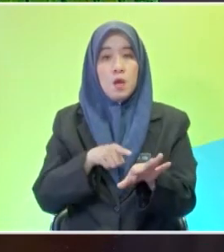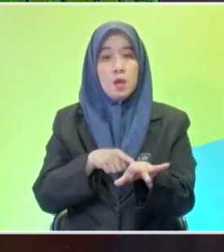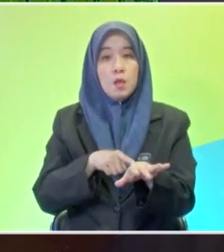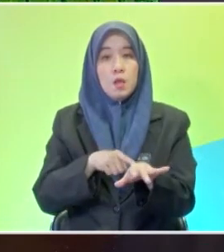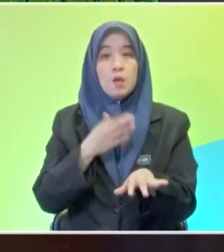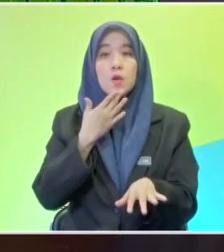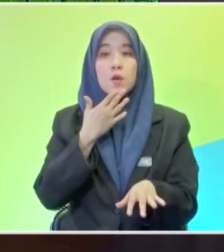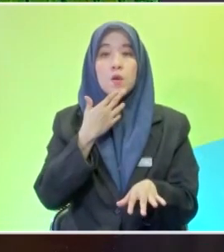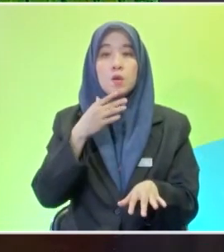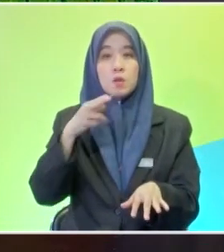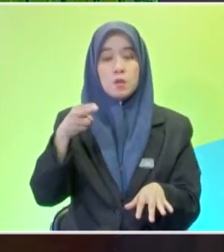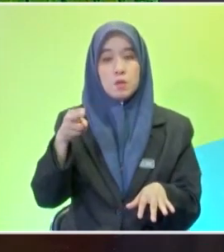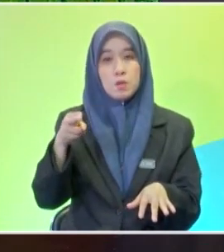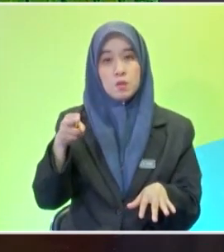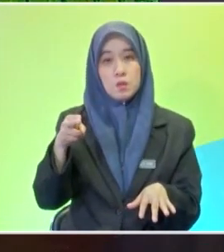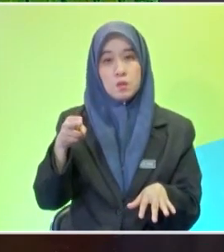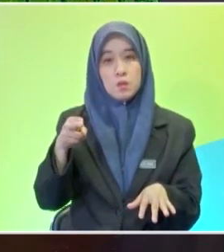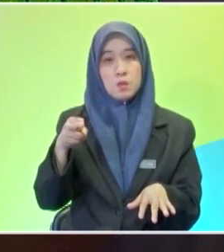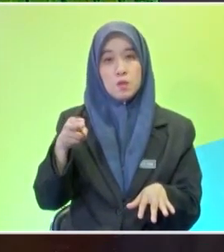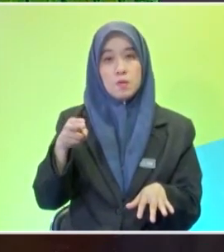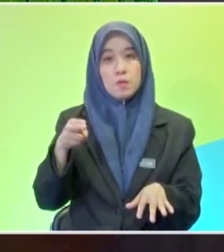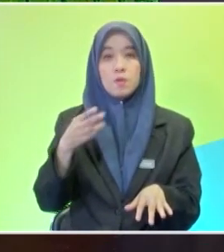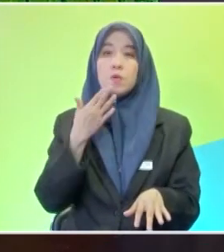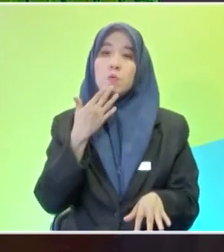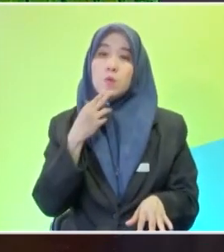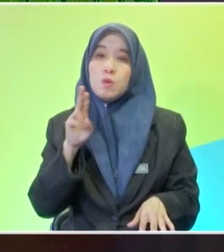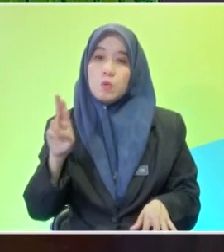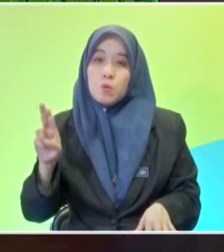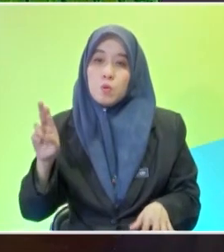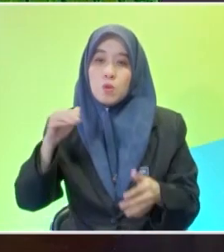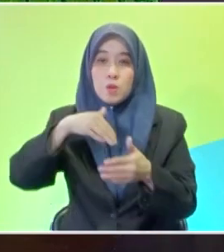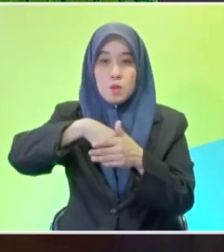kita masukkan dalam bekas warna hijau warna ungu